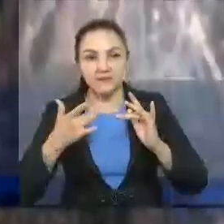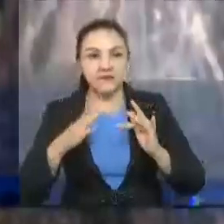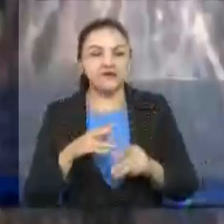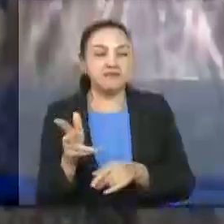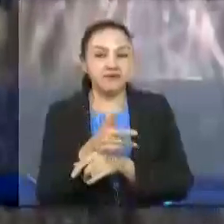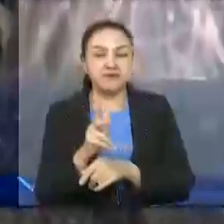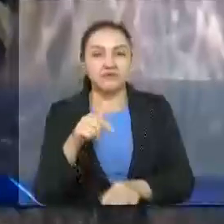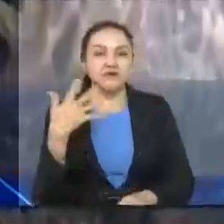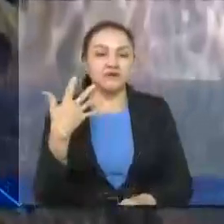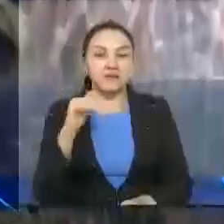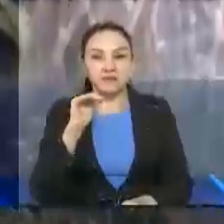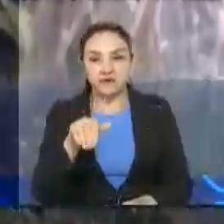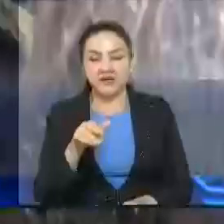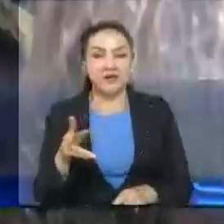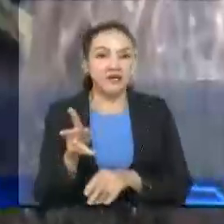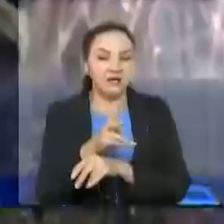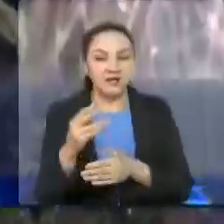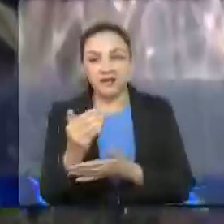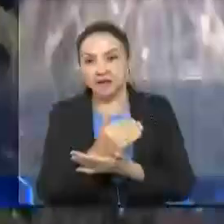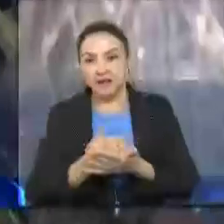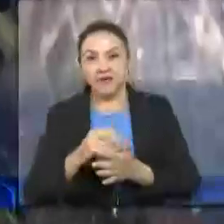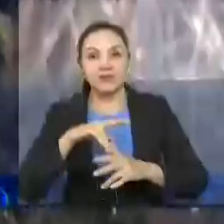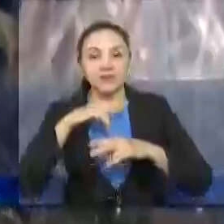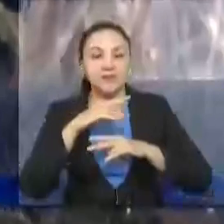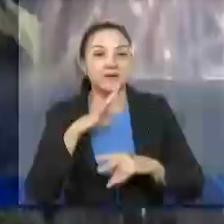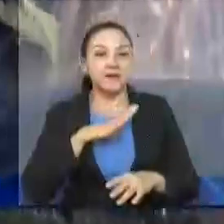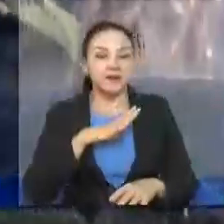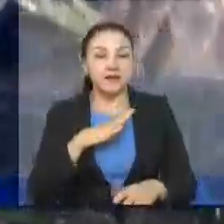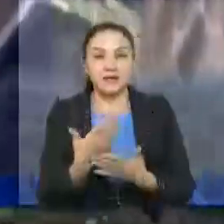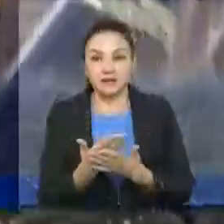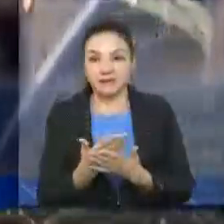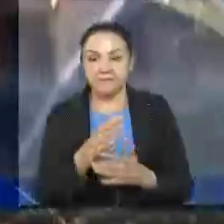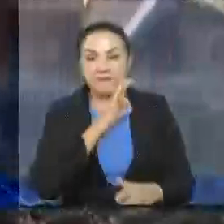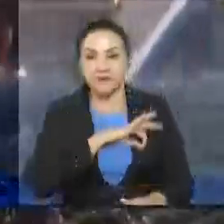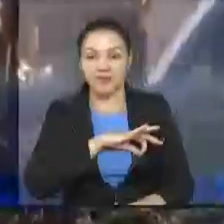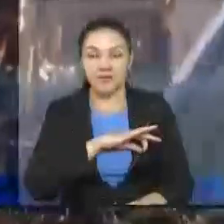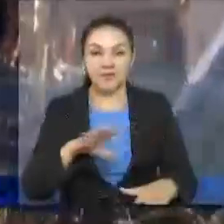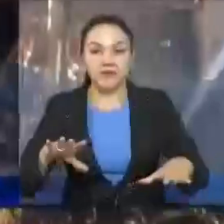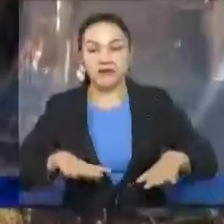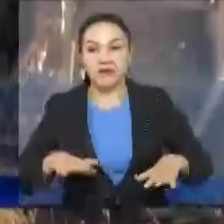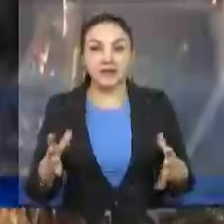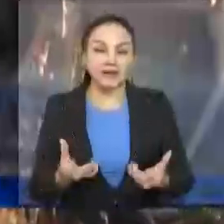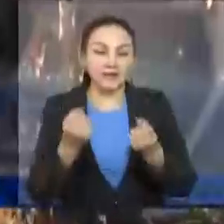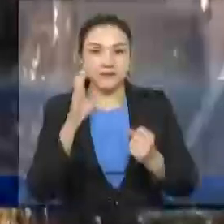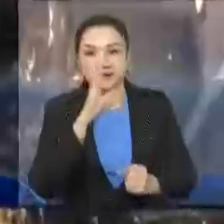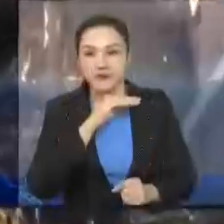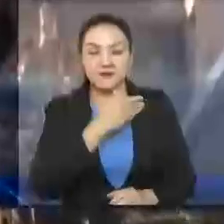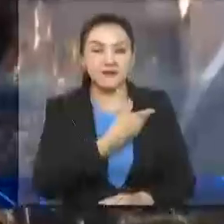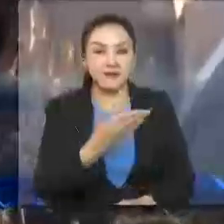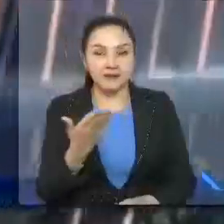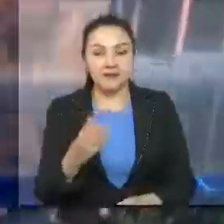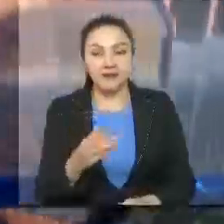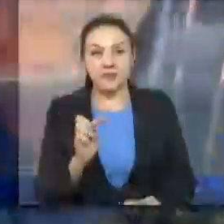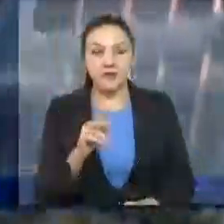Видео 150 мыңнан астам қаралым жинап, көптің назарына түсті. Желі қолданушылары көкпаршыны қолдап, сәттілік тіледі. Айта кетейік,